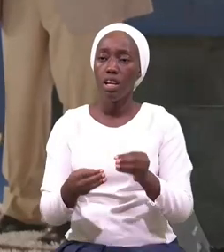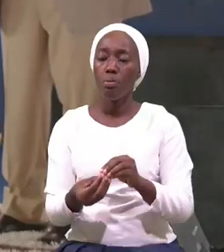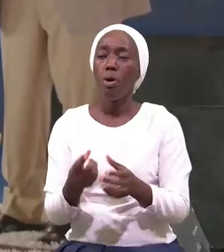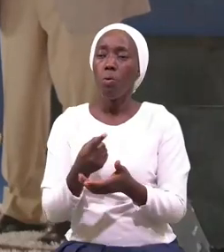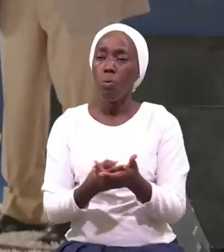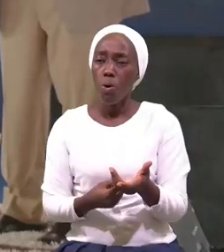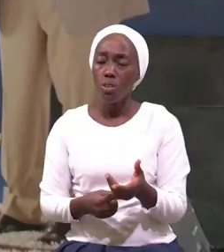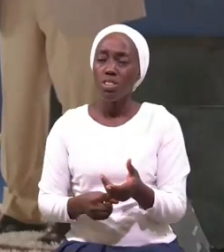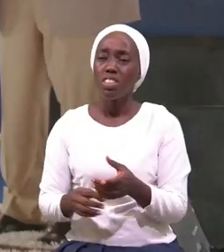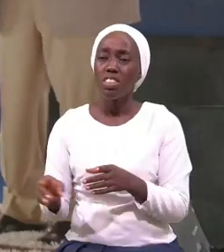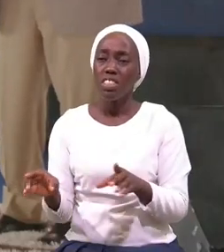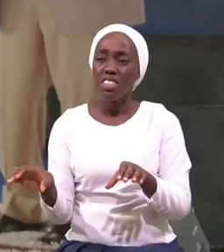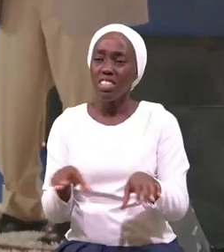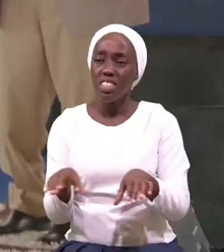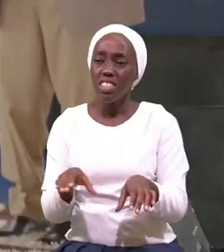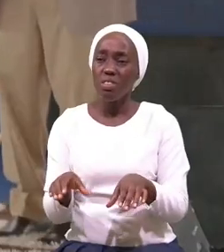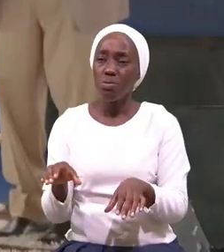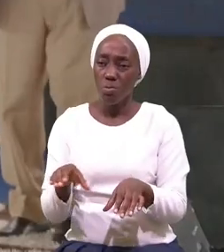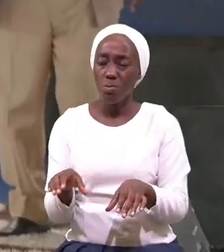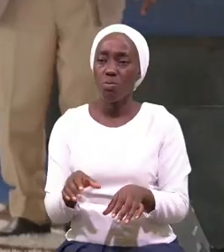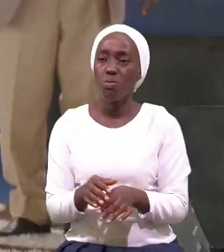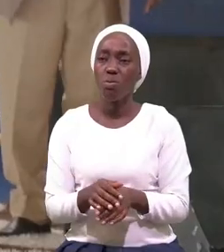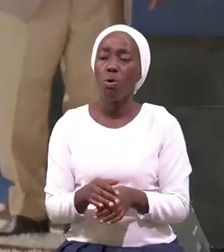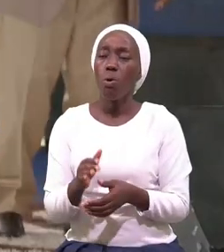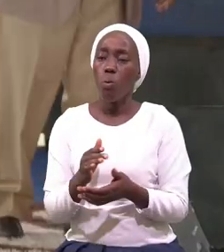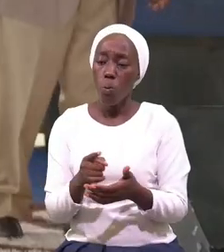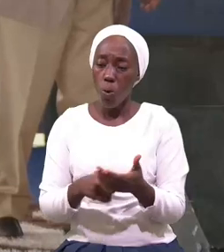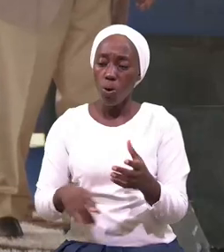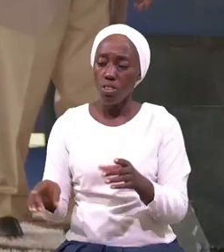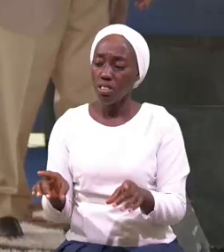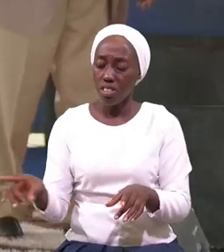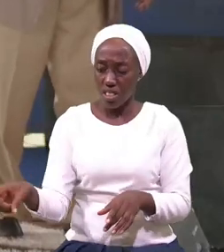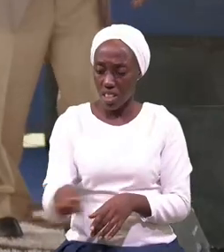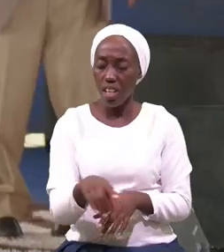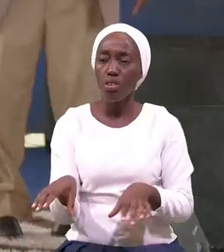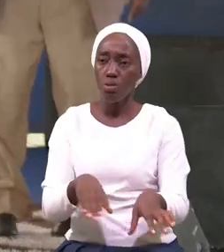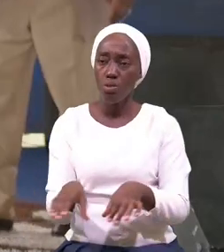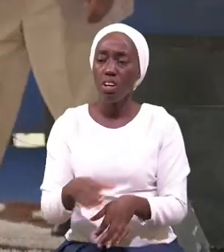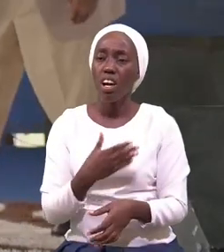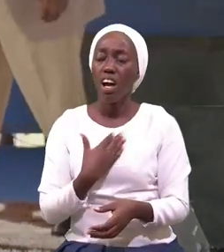et j'ai commencé à lire à part de ce chapitre de Nombre, qu'est-ce qu'ils ont pu faire?